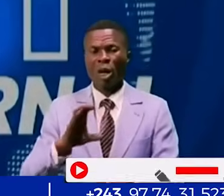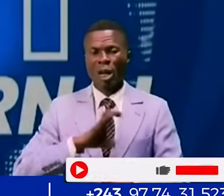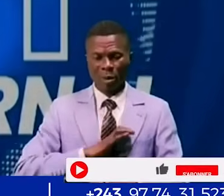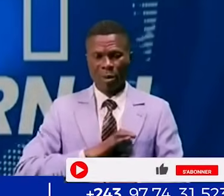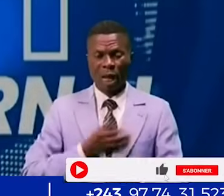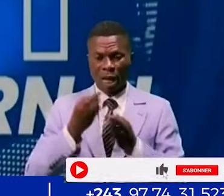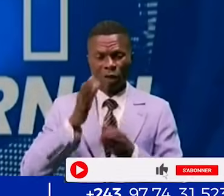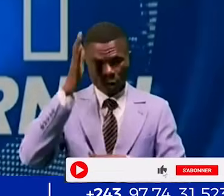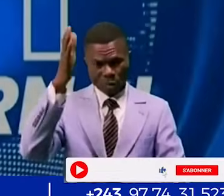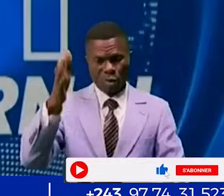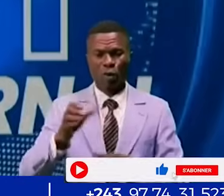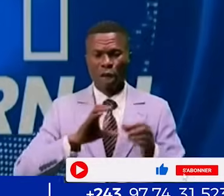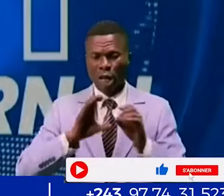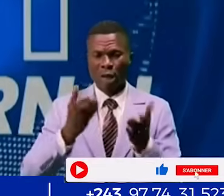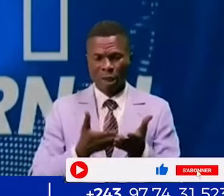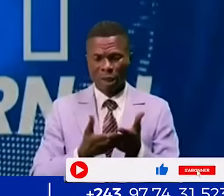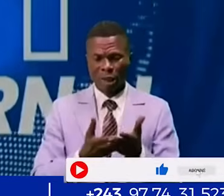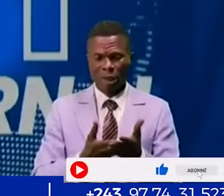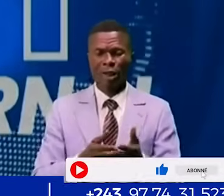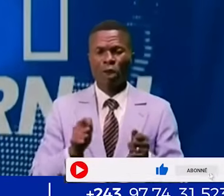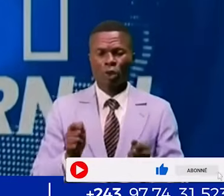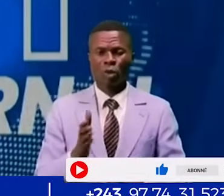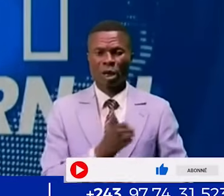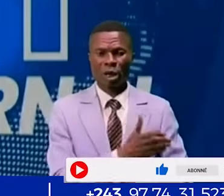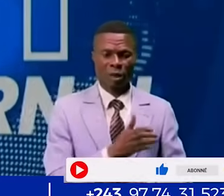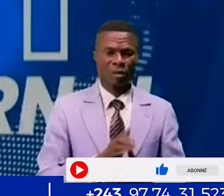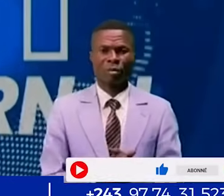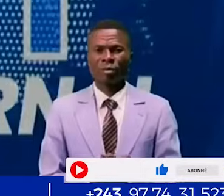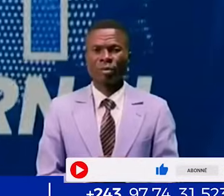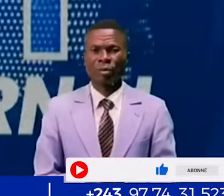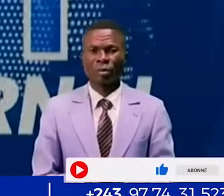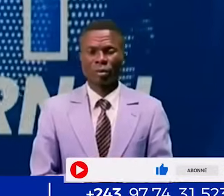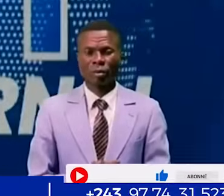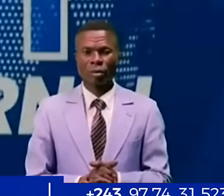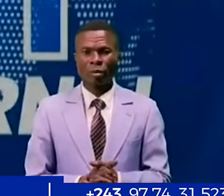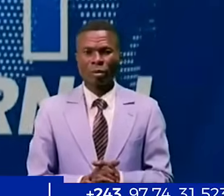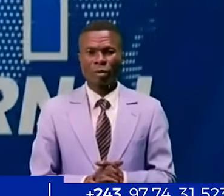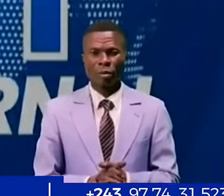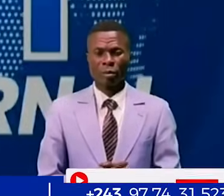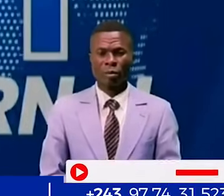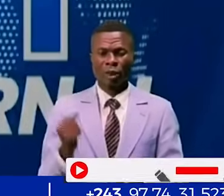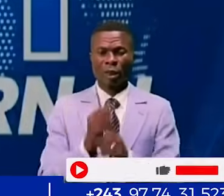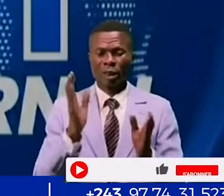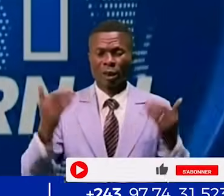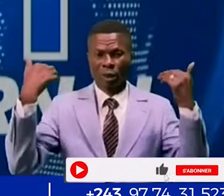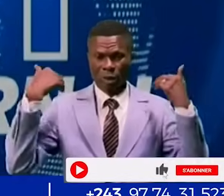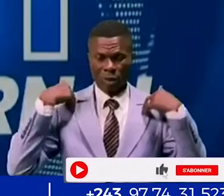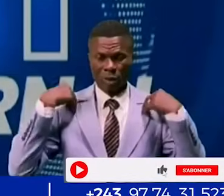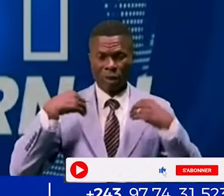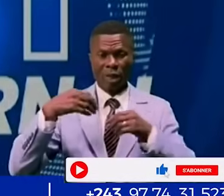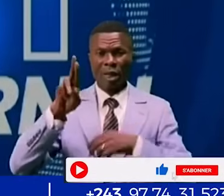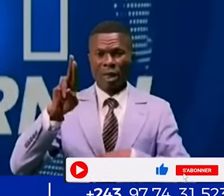Nous reviendrons donc sur cet élément avec détail dans nos prochaines éditions. Voilà. Et les agents et cadres de